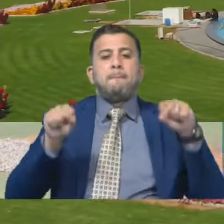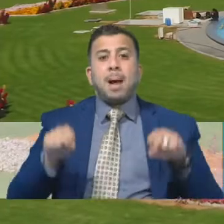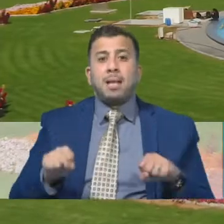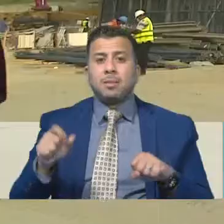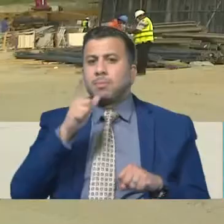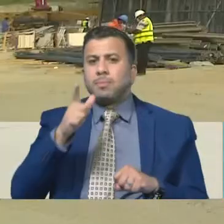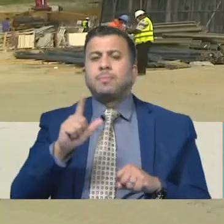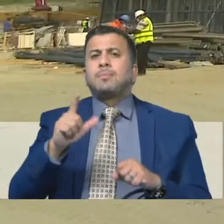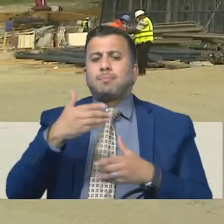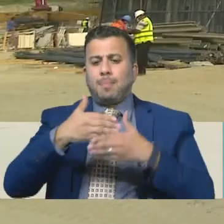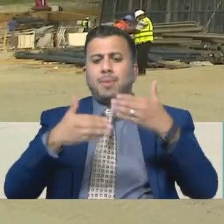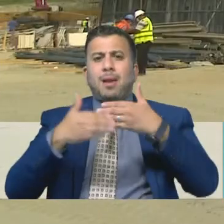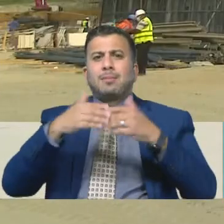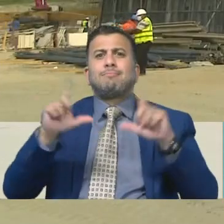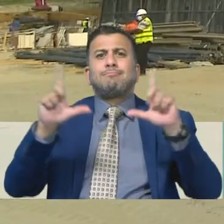للقناة الوسطى.